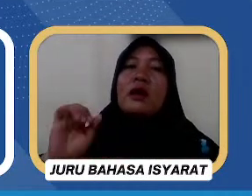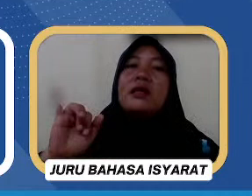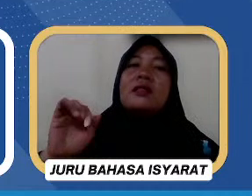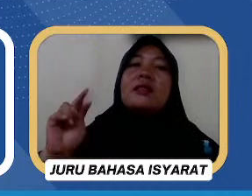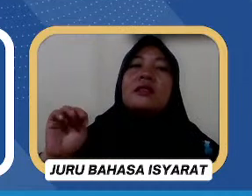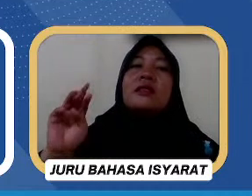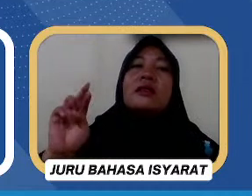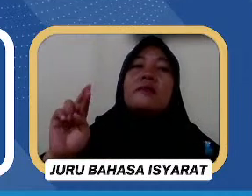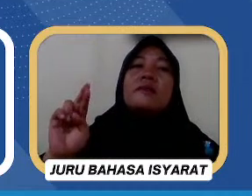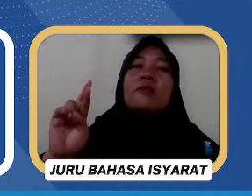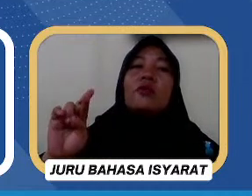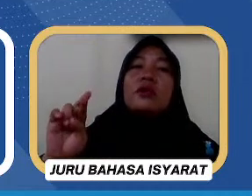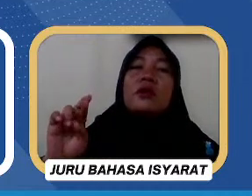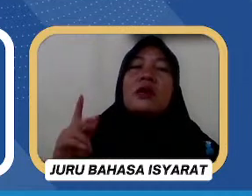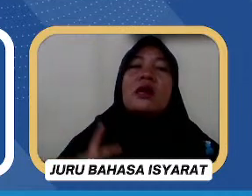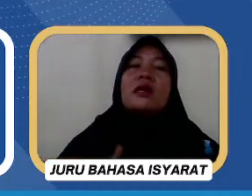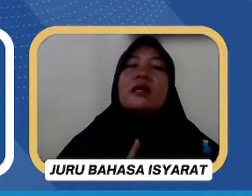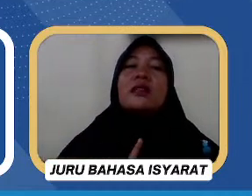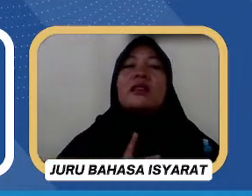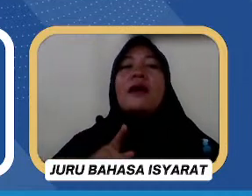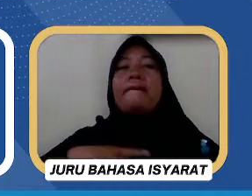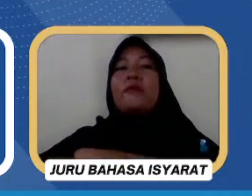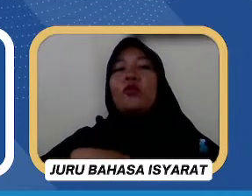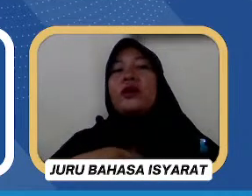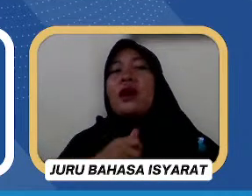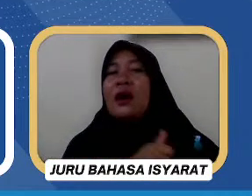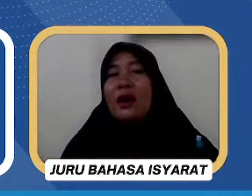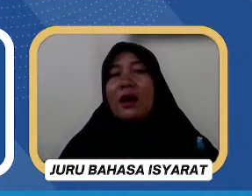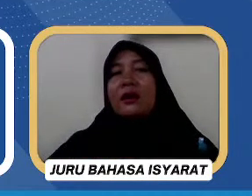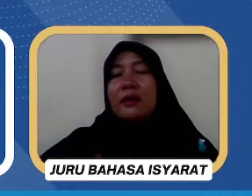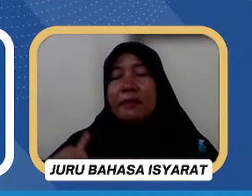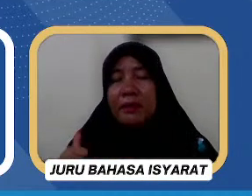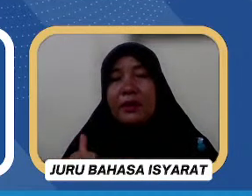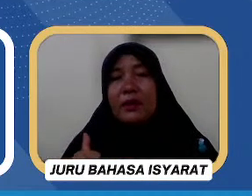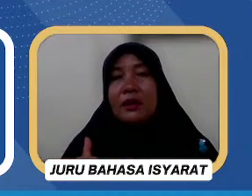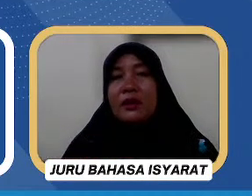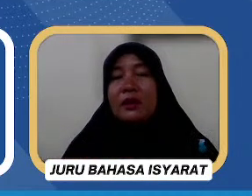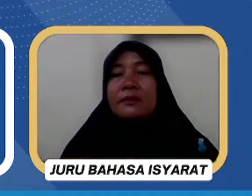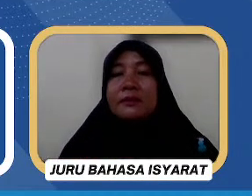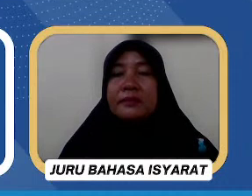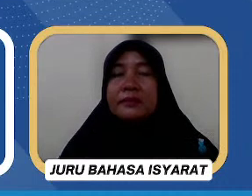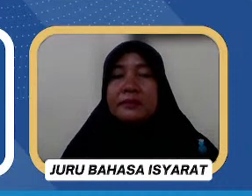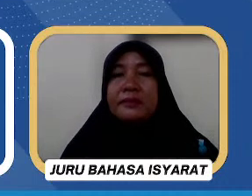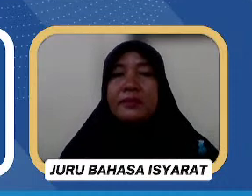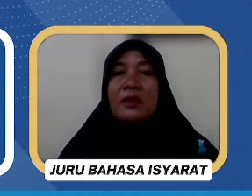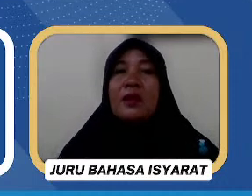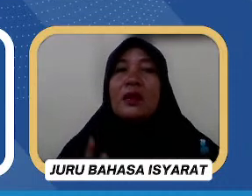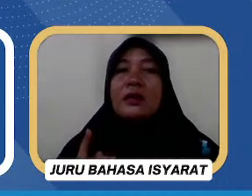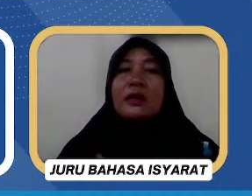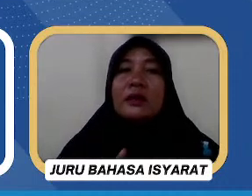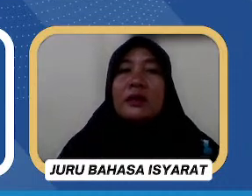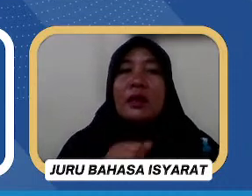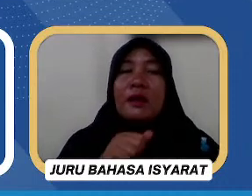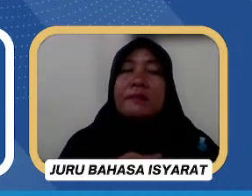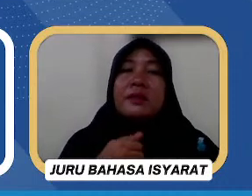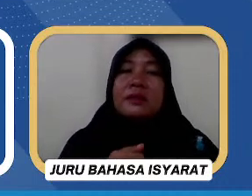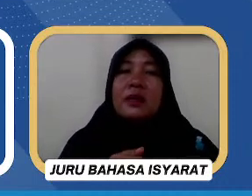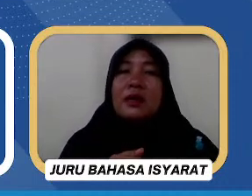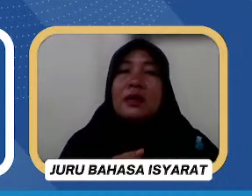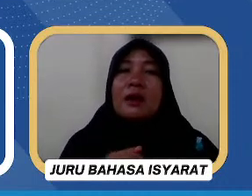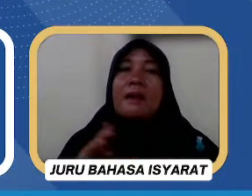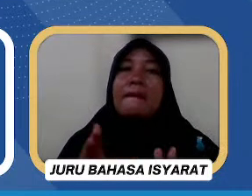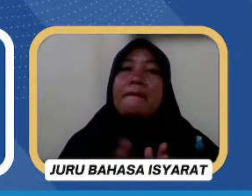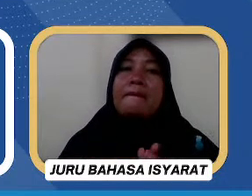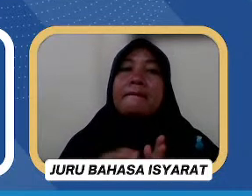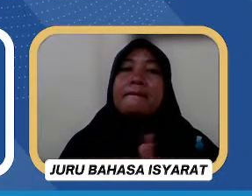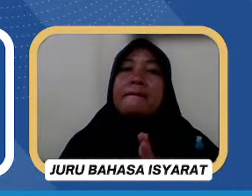Apapun agamanya, apapun ajarannya tentunya kita bisa mensimpulkan bahwa apapun